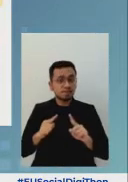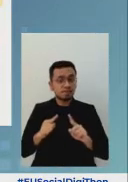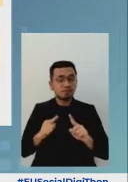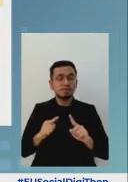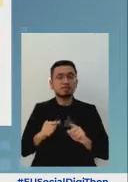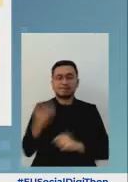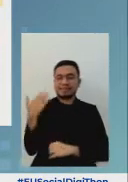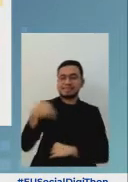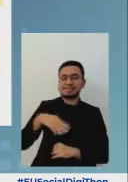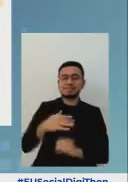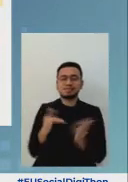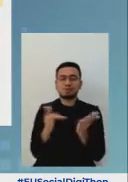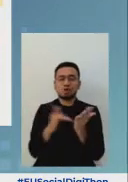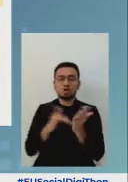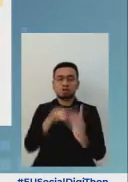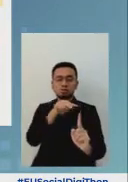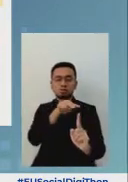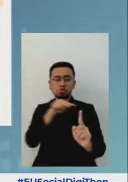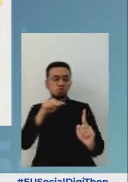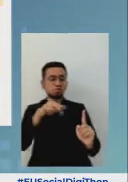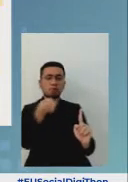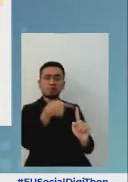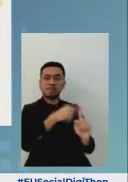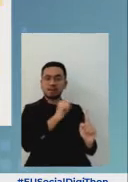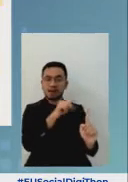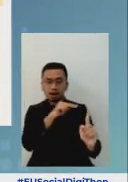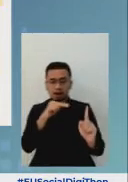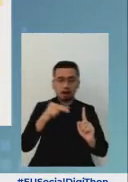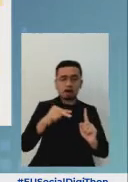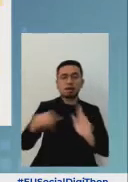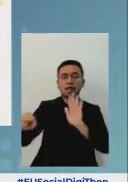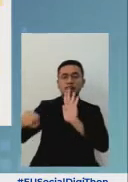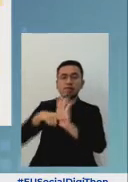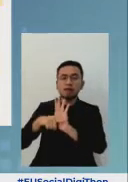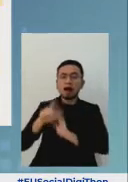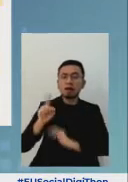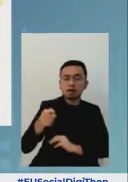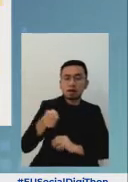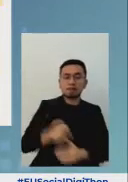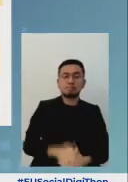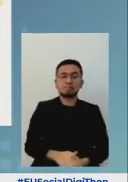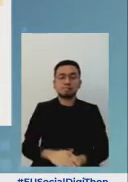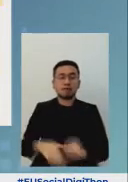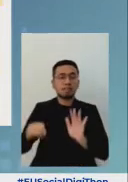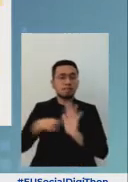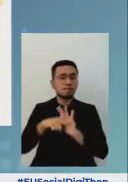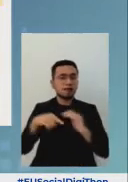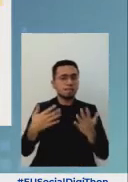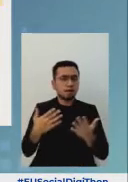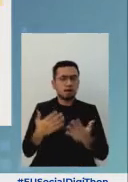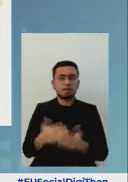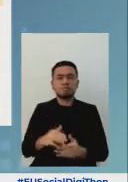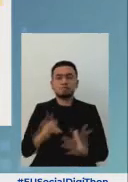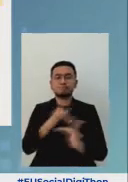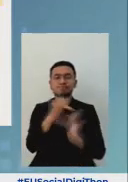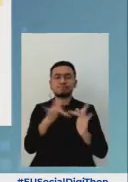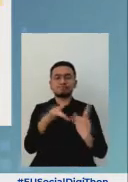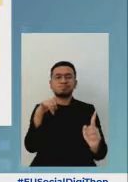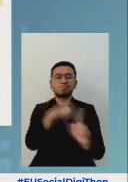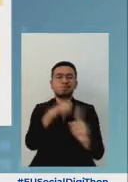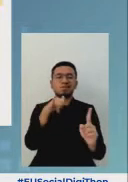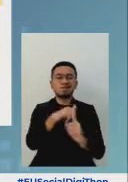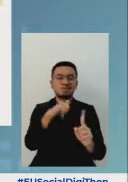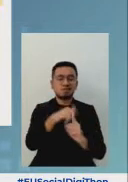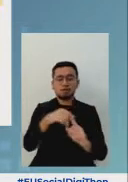positifnya teknologi, dia juga punya dampak yang buruk. Salah satunya adalah cyberbullying, dan ternyata cyberbullying